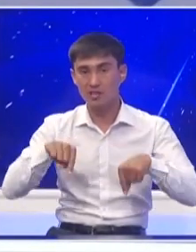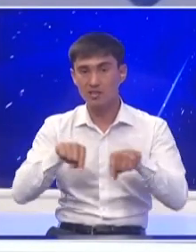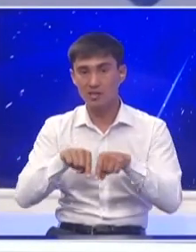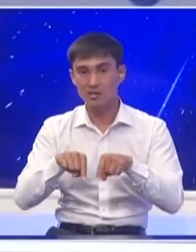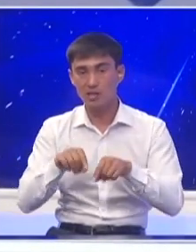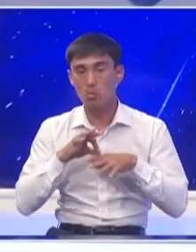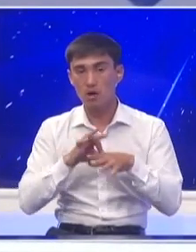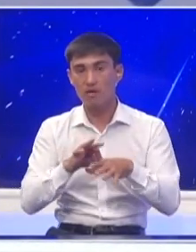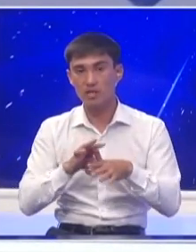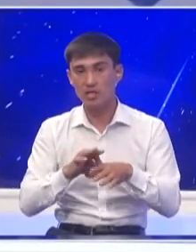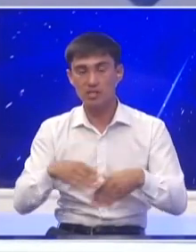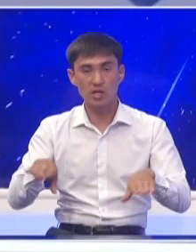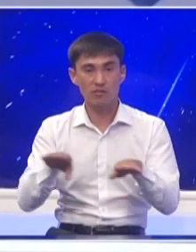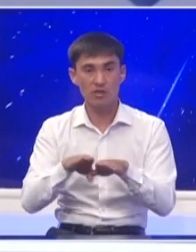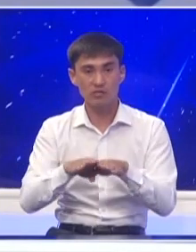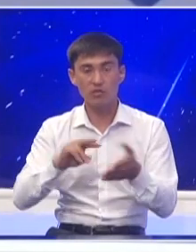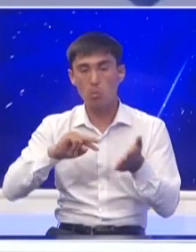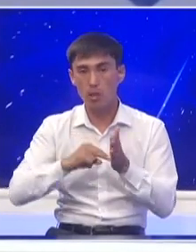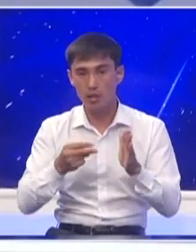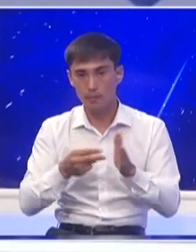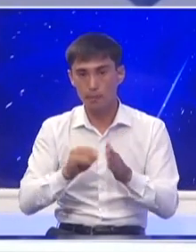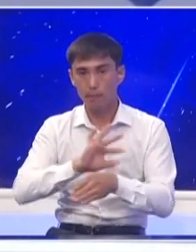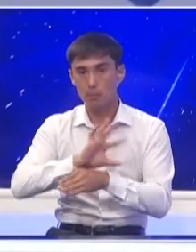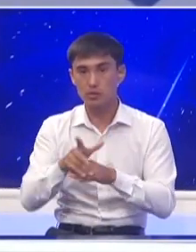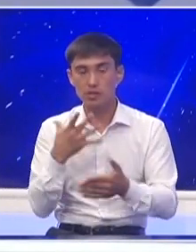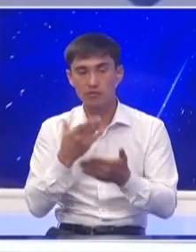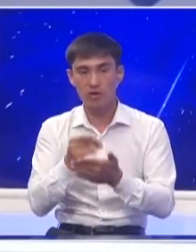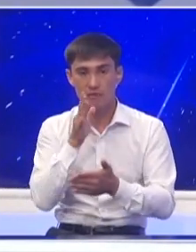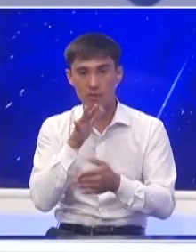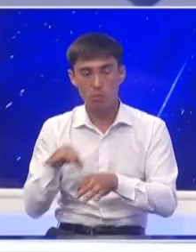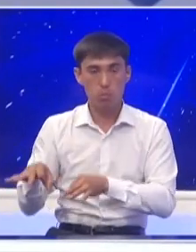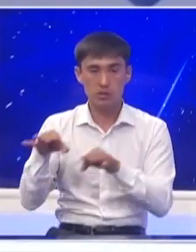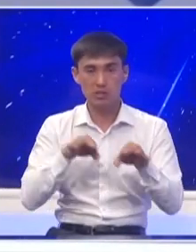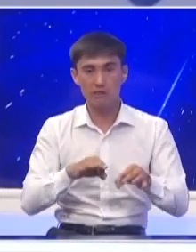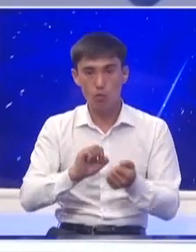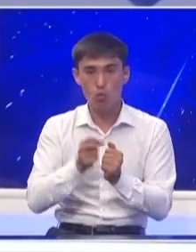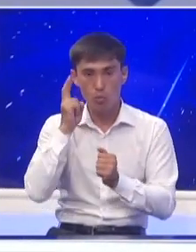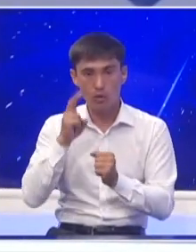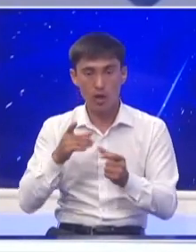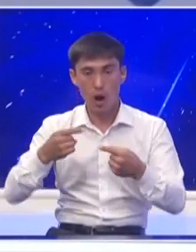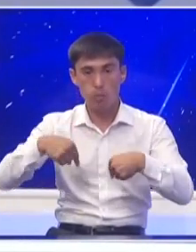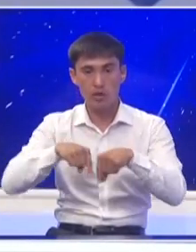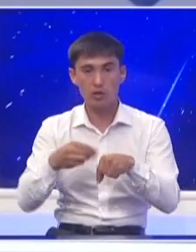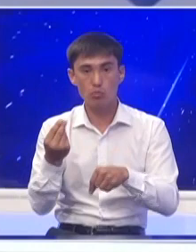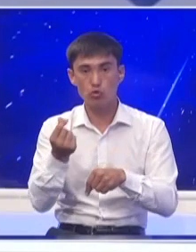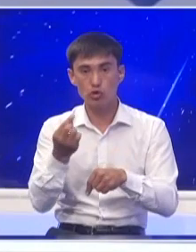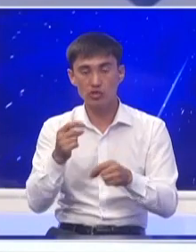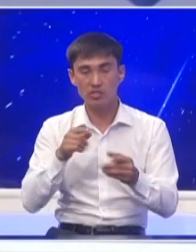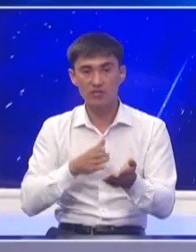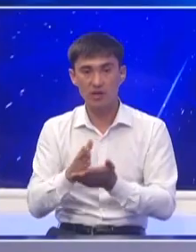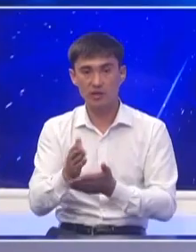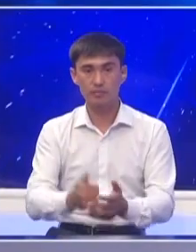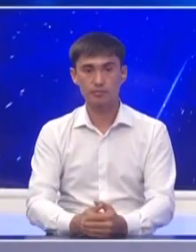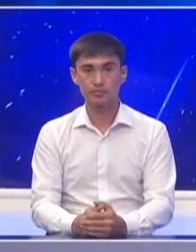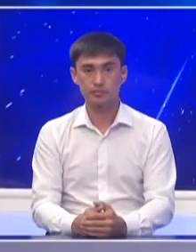энергоорганизации проводились в соответствии с планом, обеспечить своевременную поставку топлива на объекты бюджетной сферы.